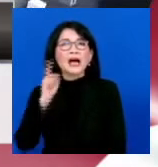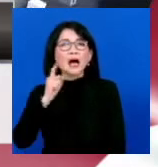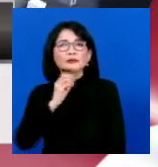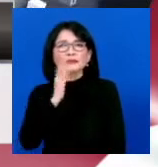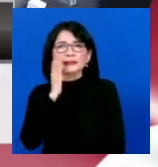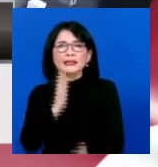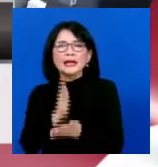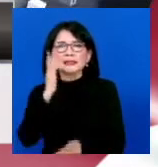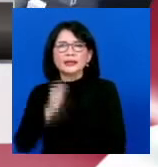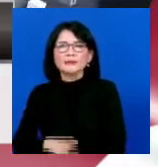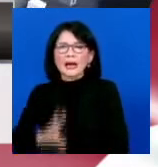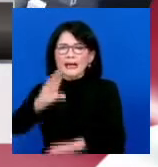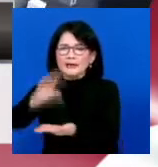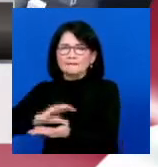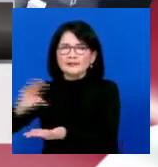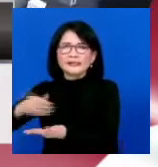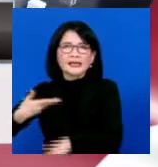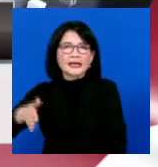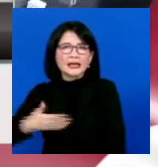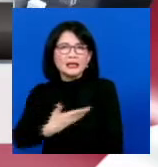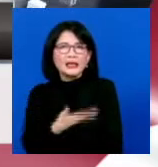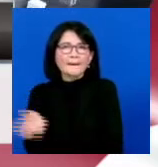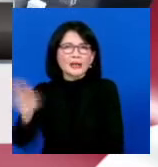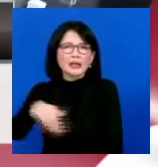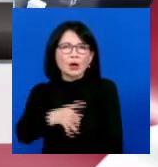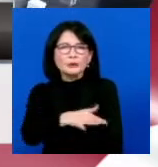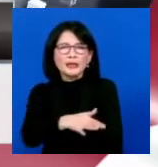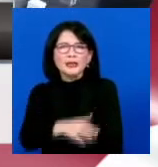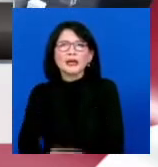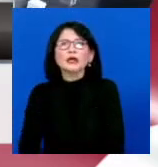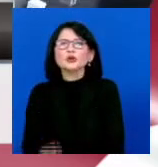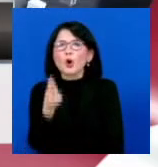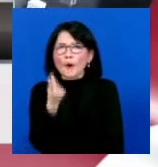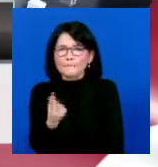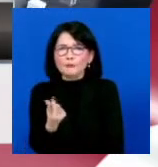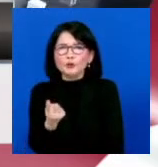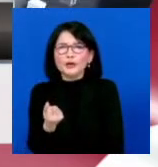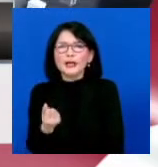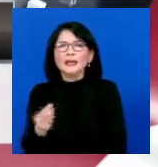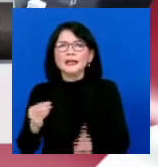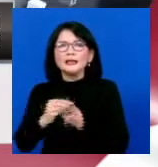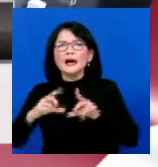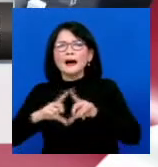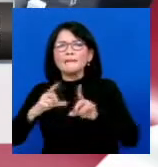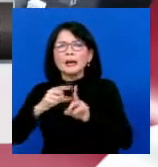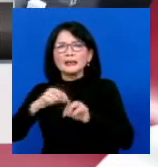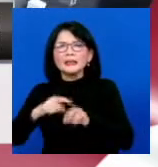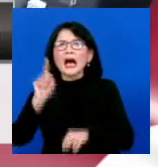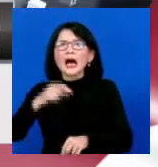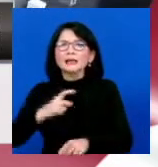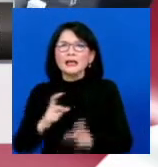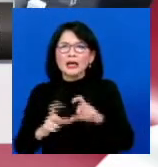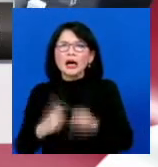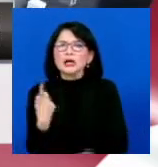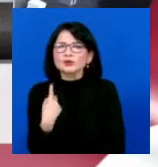lagi bahwa investasi di bidang Kelautan dan Perikanan itu padat modal dan karena itu kita membutuhkan pihak swasta